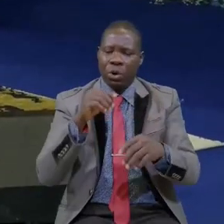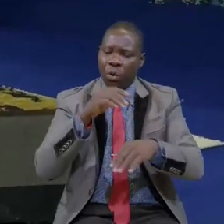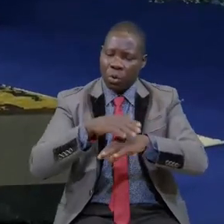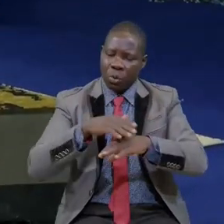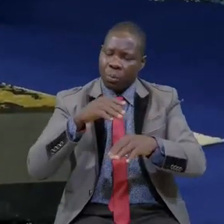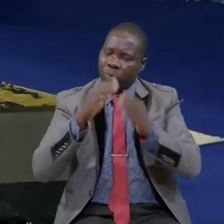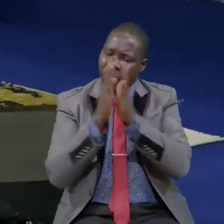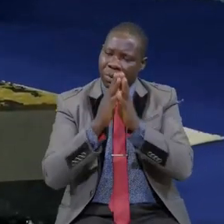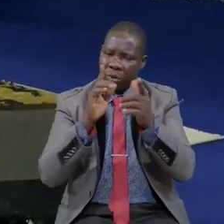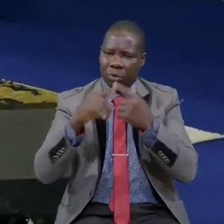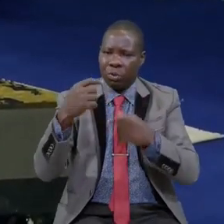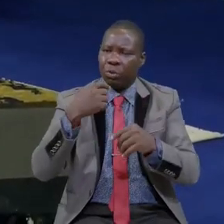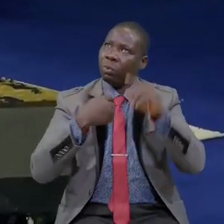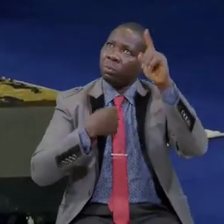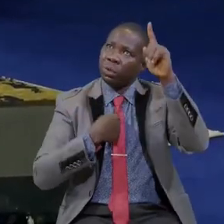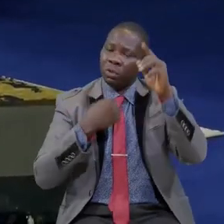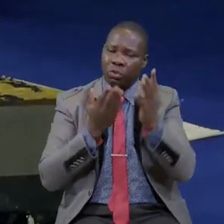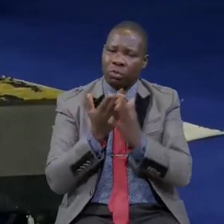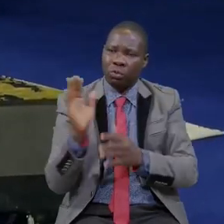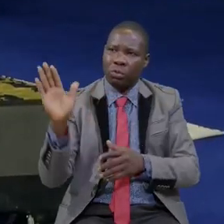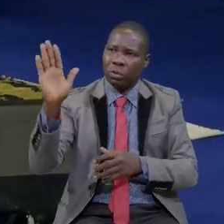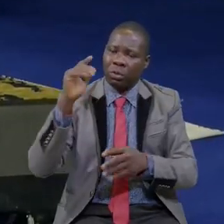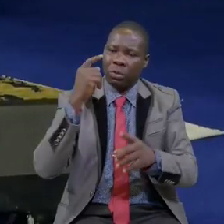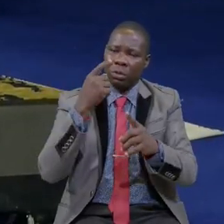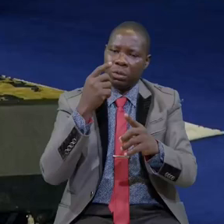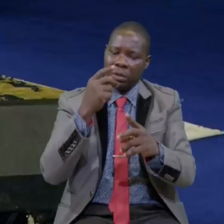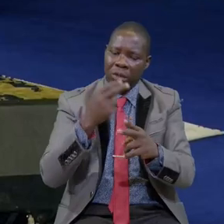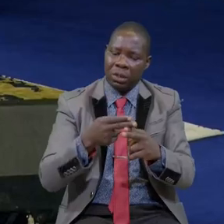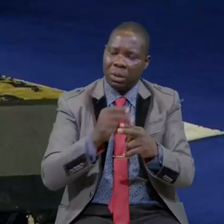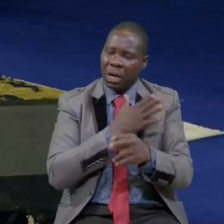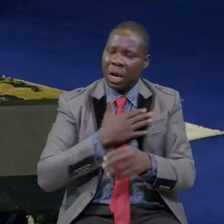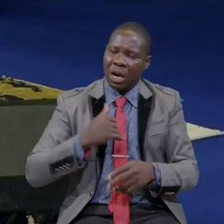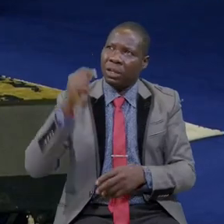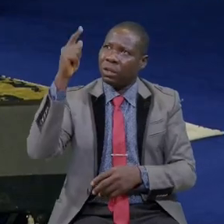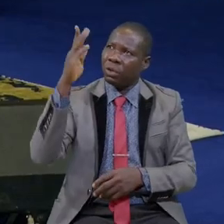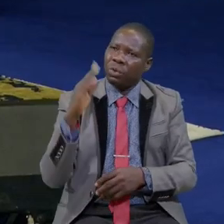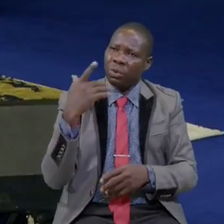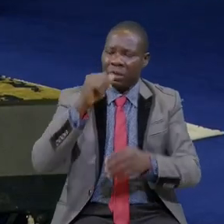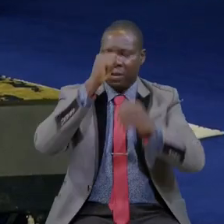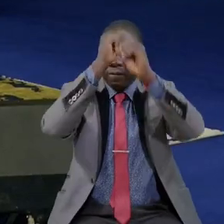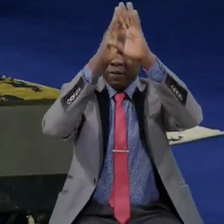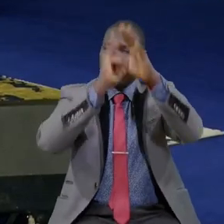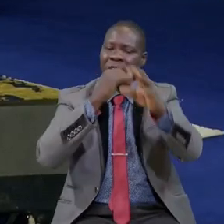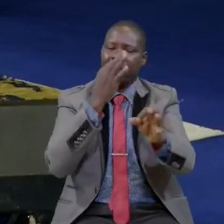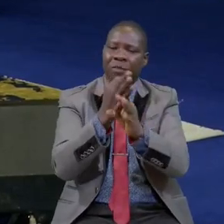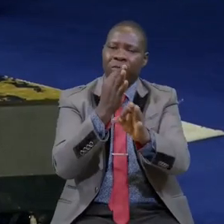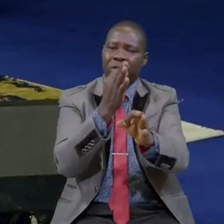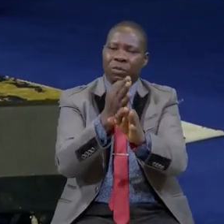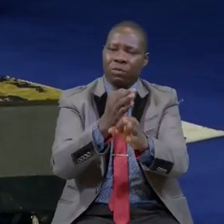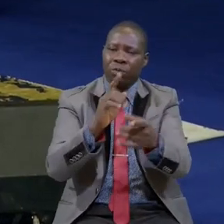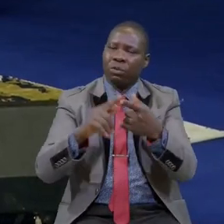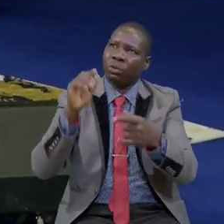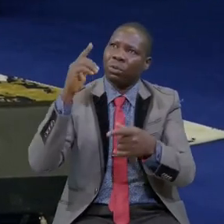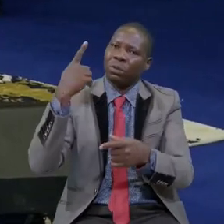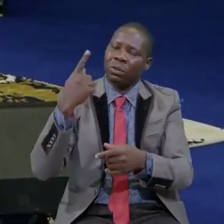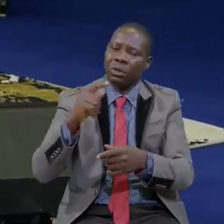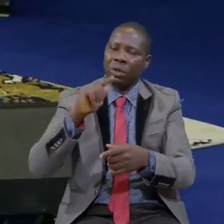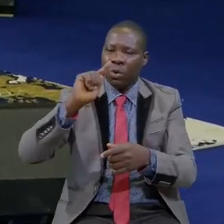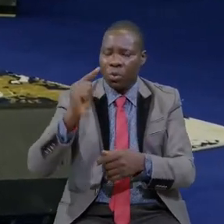nom. Et Dieu le Père est fidèle à son Fils unique. Et il est